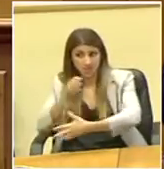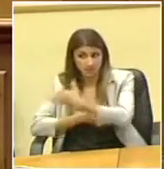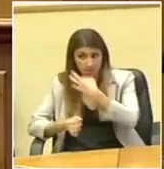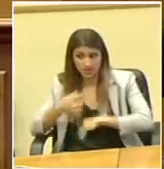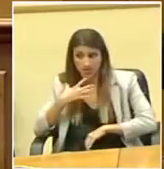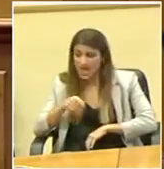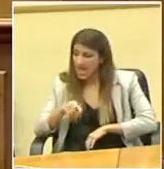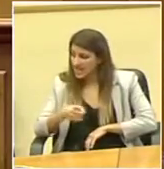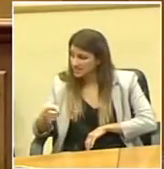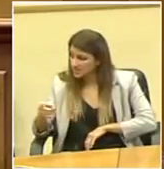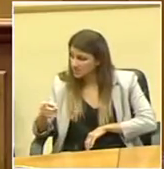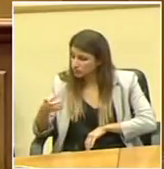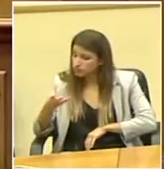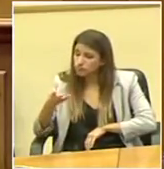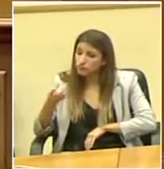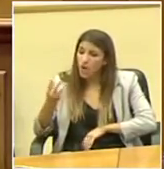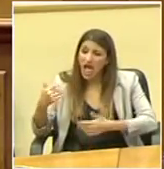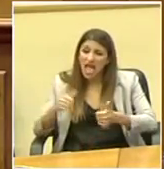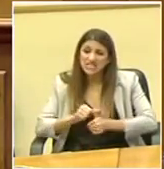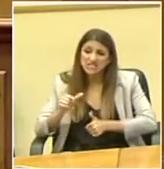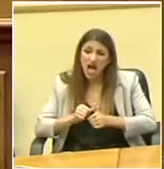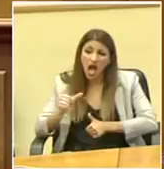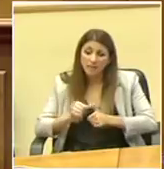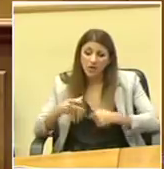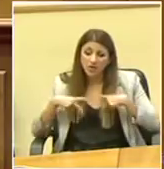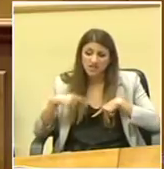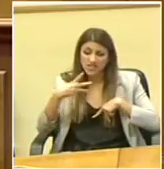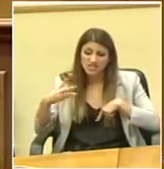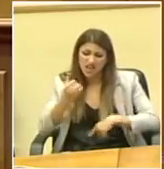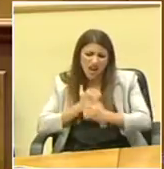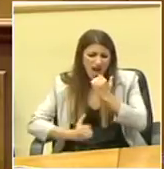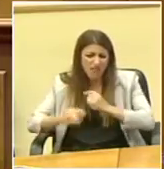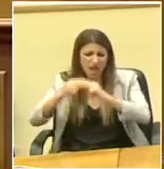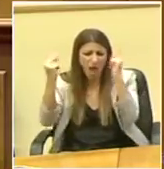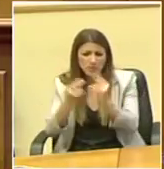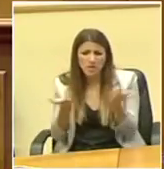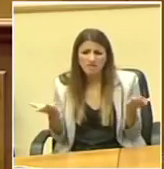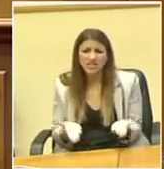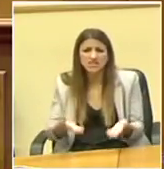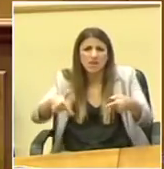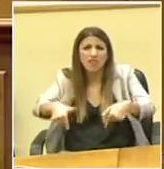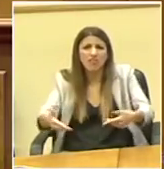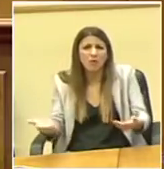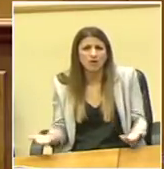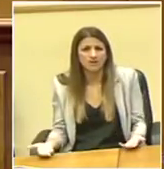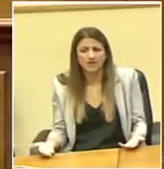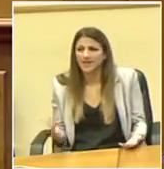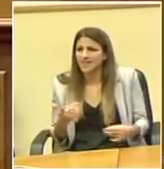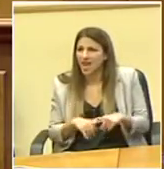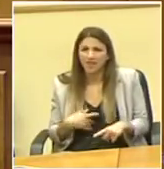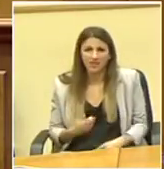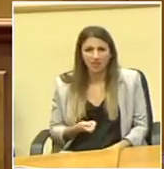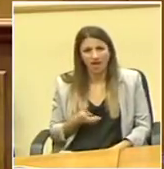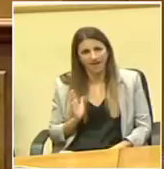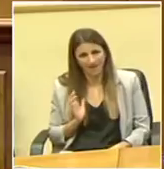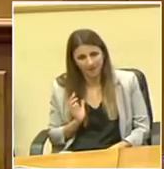αν δεν υπήρχε το εξάμηνο του ΣΥΡΙΖΑ, τι να πει κανείς. Δηλαδή, πού θα ήταν η Ελλάδα αν